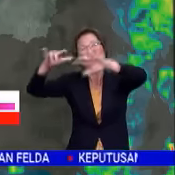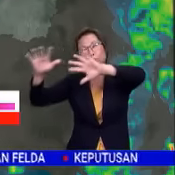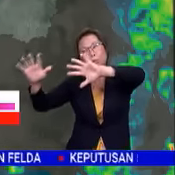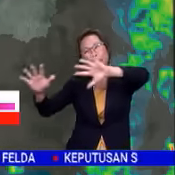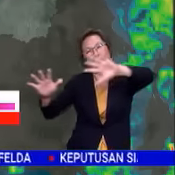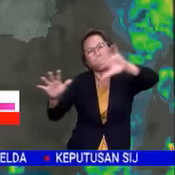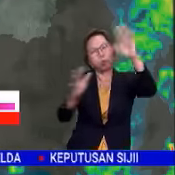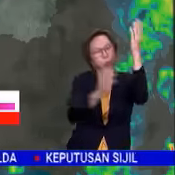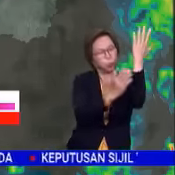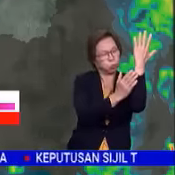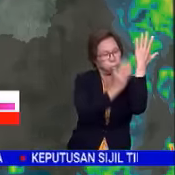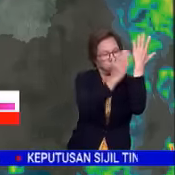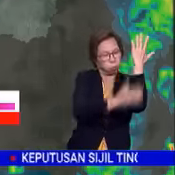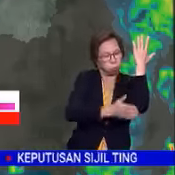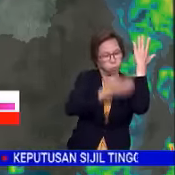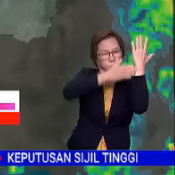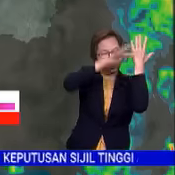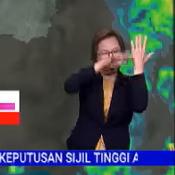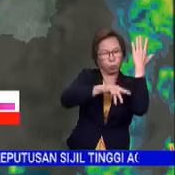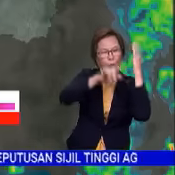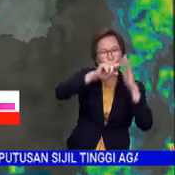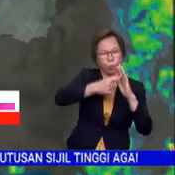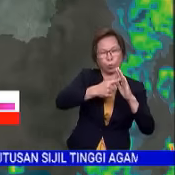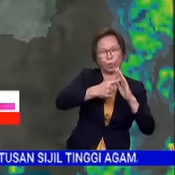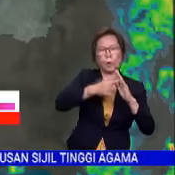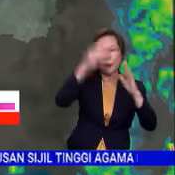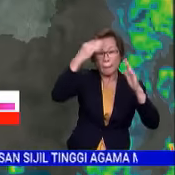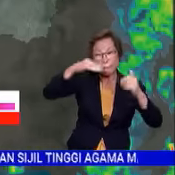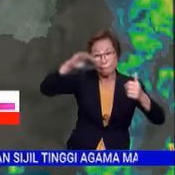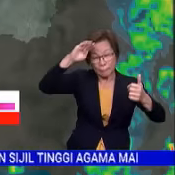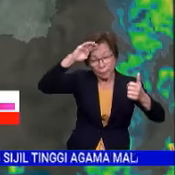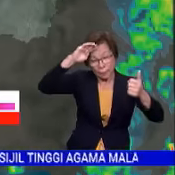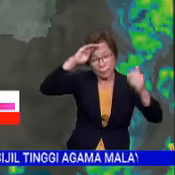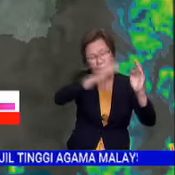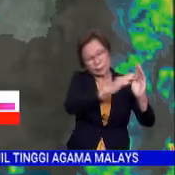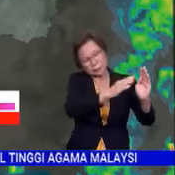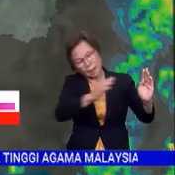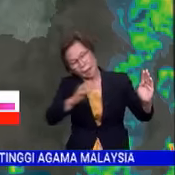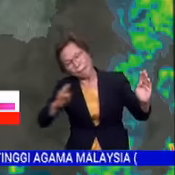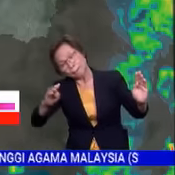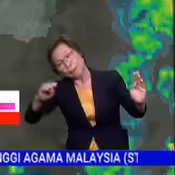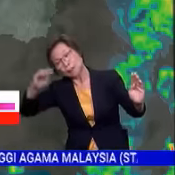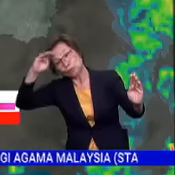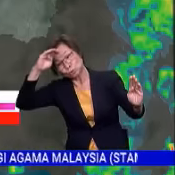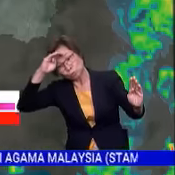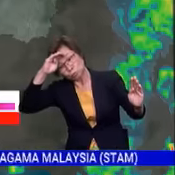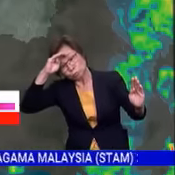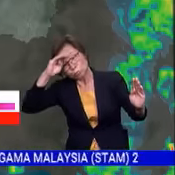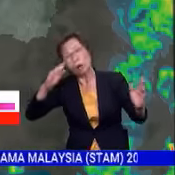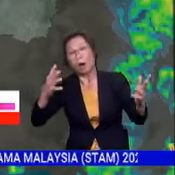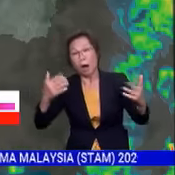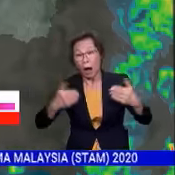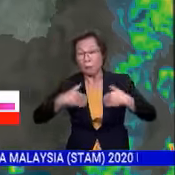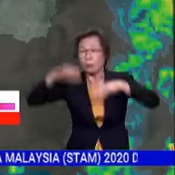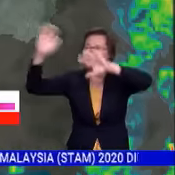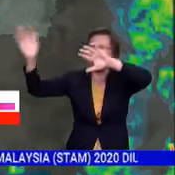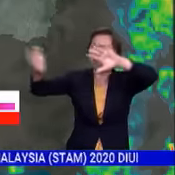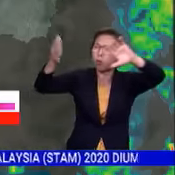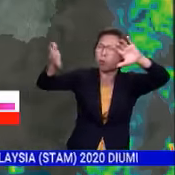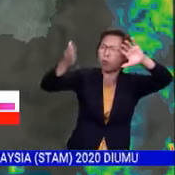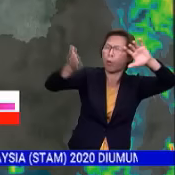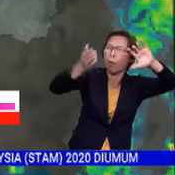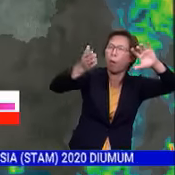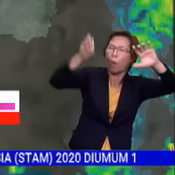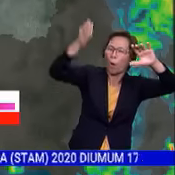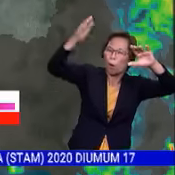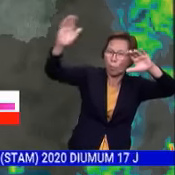pantai barat negeri Semenanjung bermula di negeri Perlis sehinggalah ke Johor Barat. Dan keadaan ini disokong juga angin baratan boleh